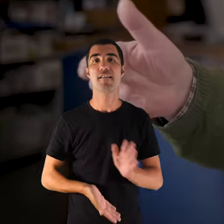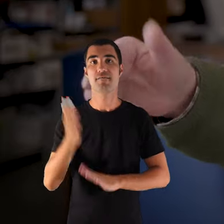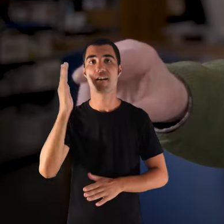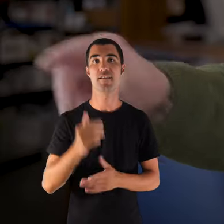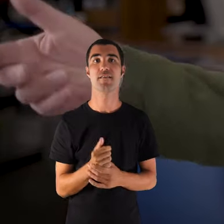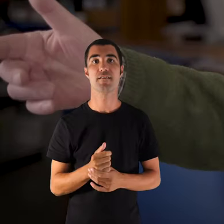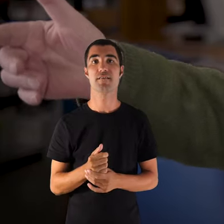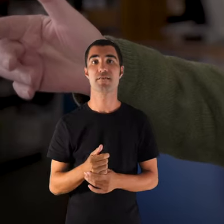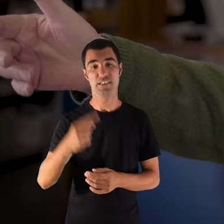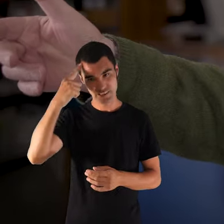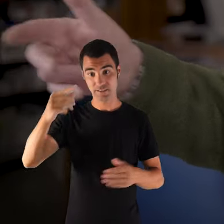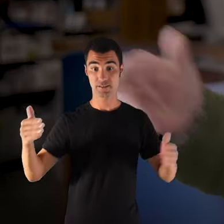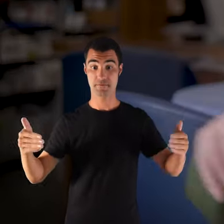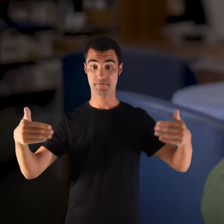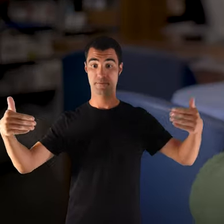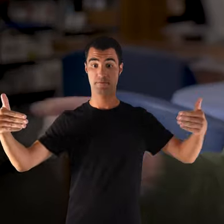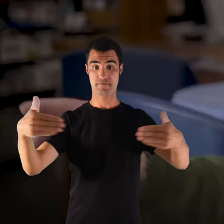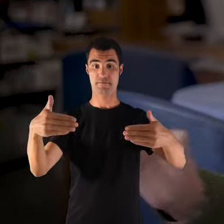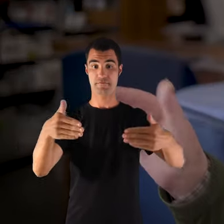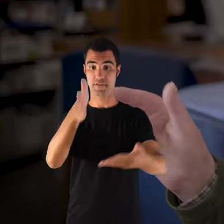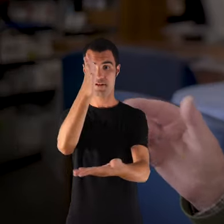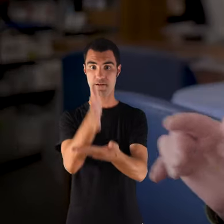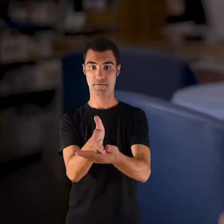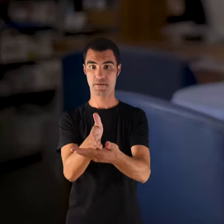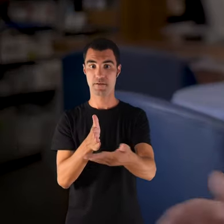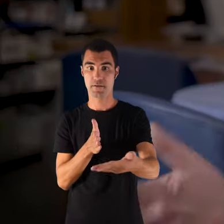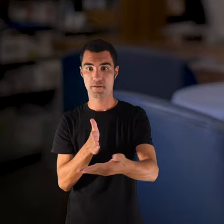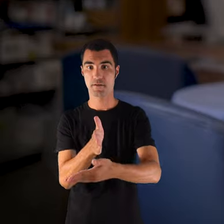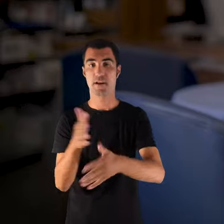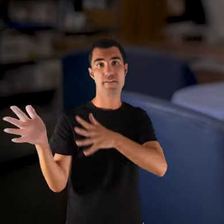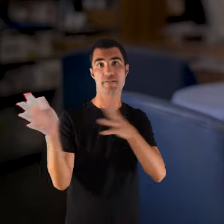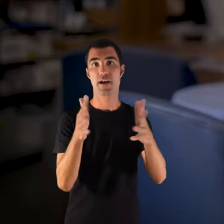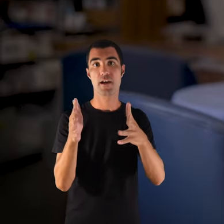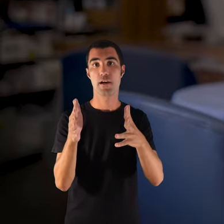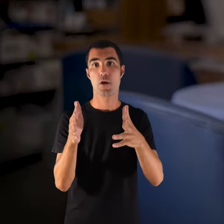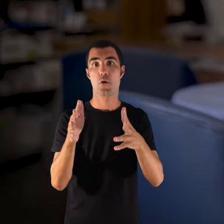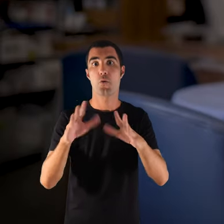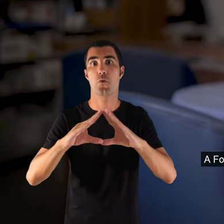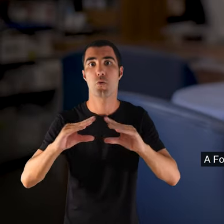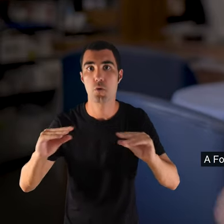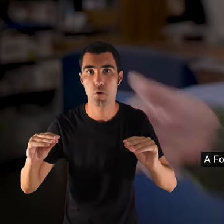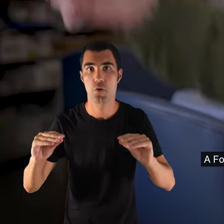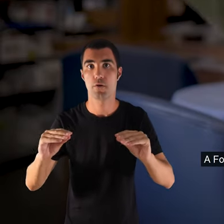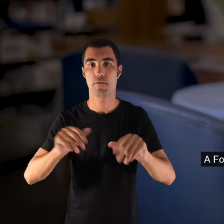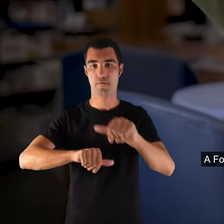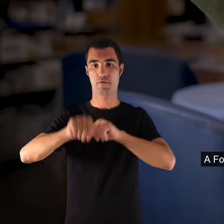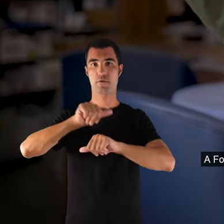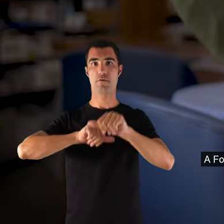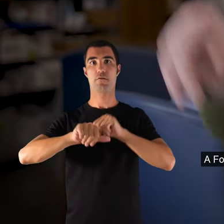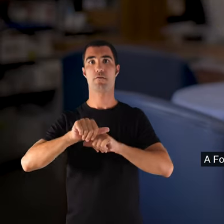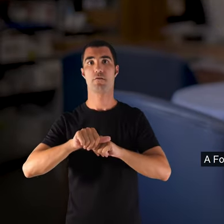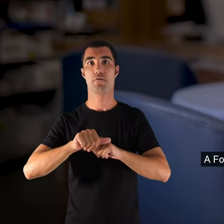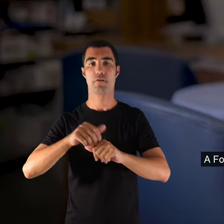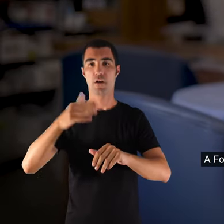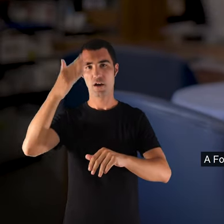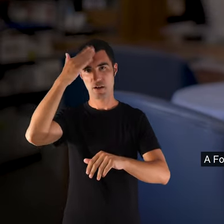que de mitjan canal ja no teníem vent, havia recolat. I però no, a